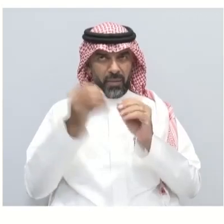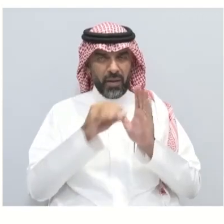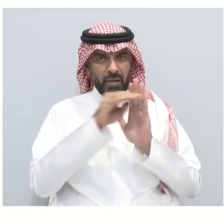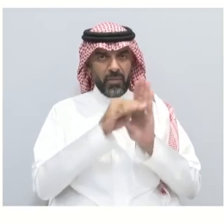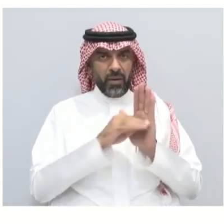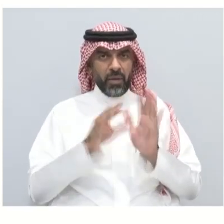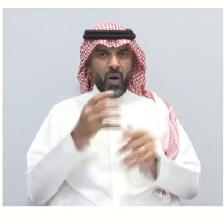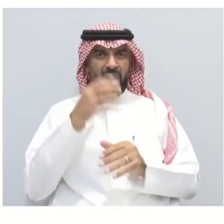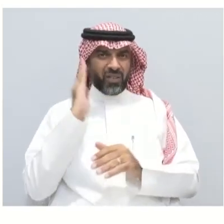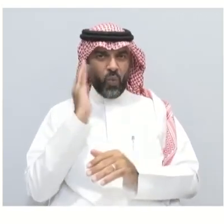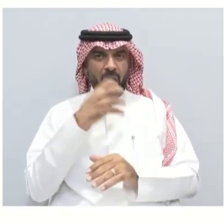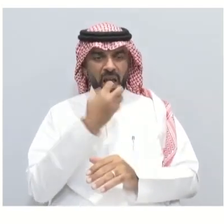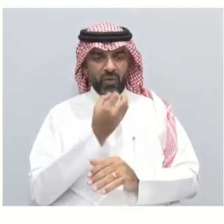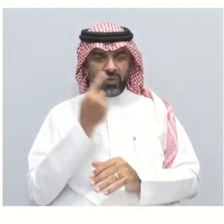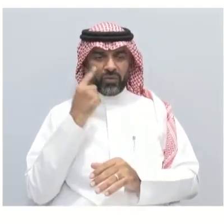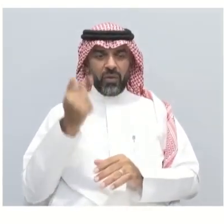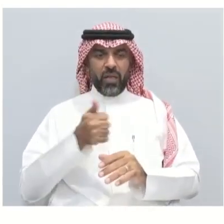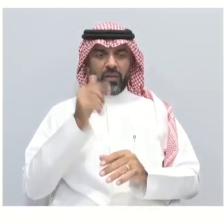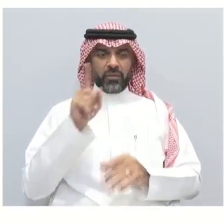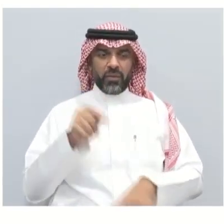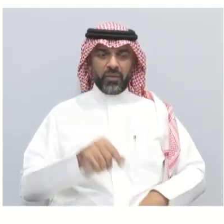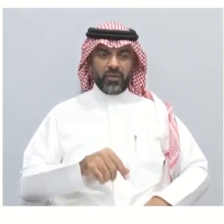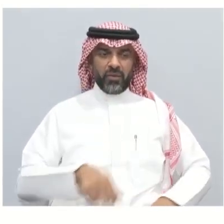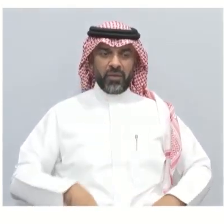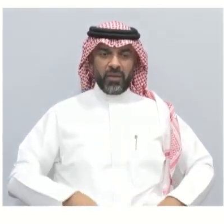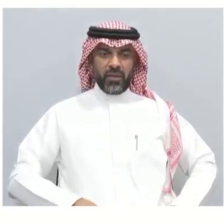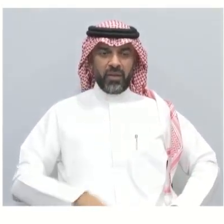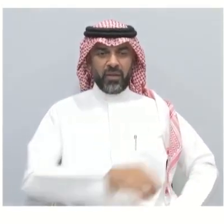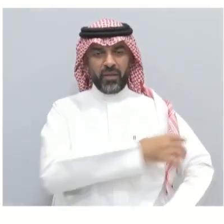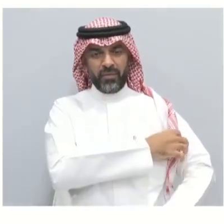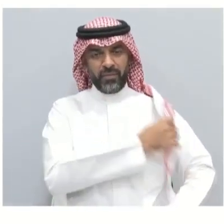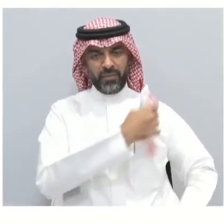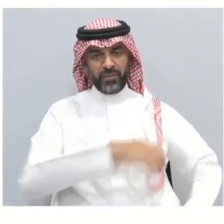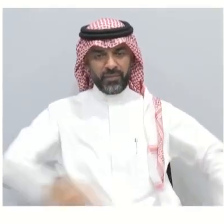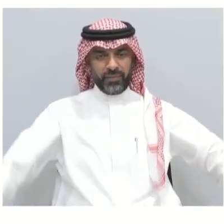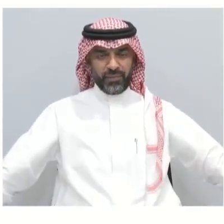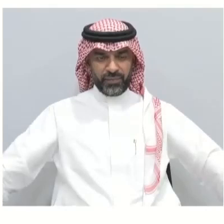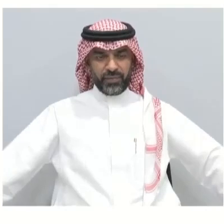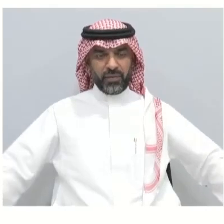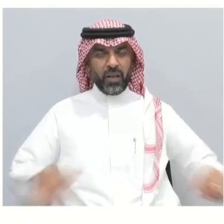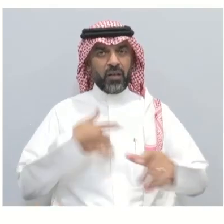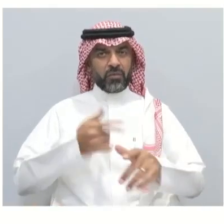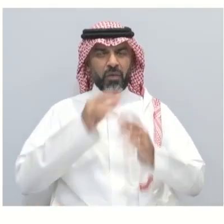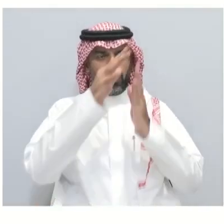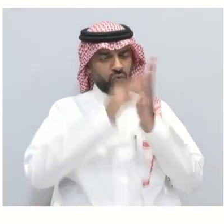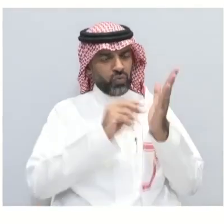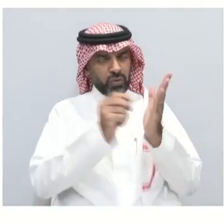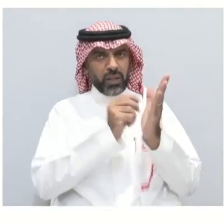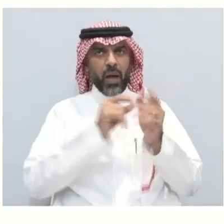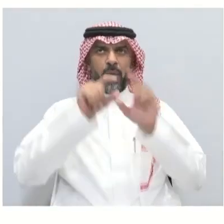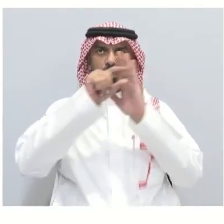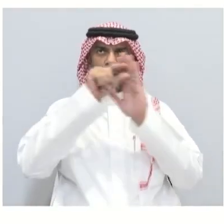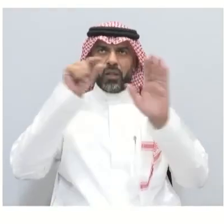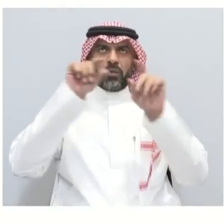الايفون نستطيع ان نجد البرنامج ونستطيع بمعالجه وكتابه النصوص باستخدام هذا البرنامج يوجد به شريط